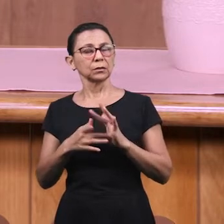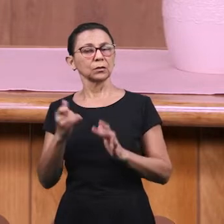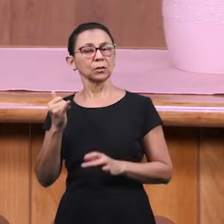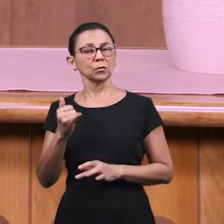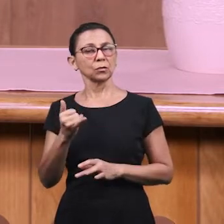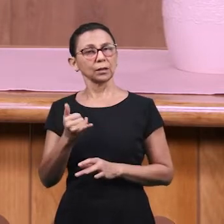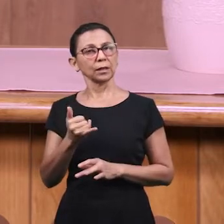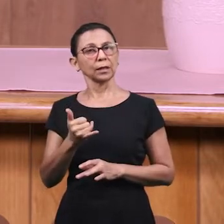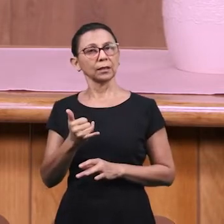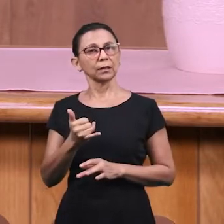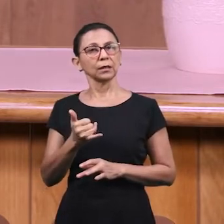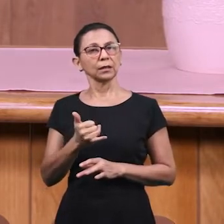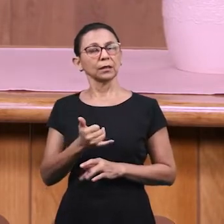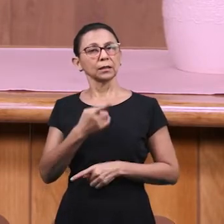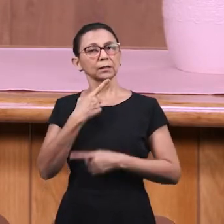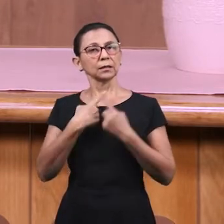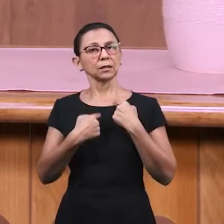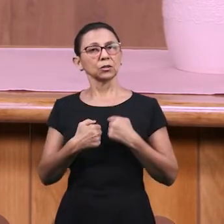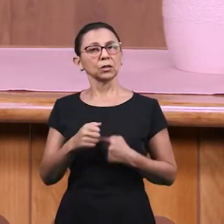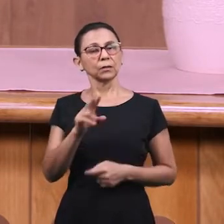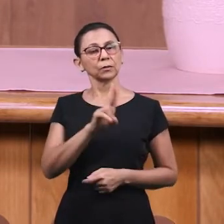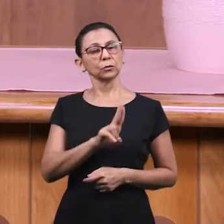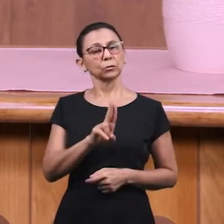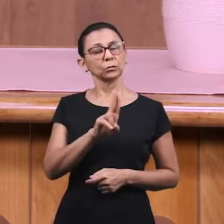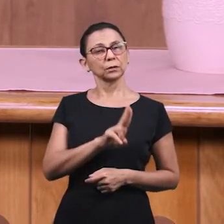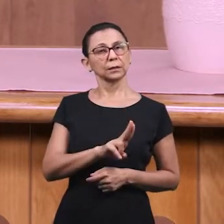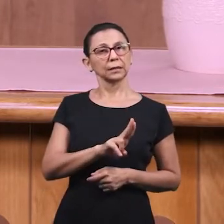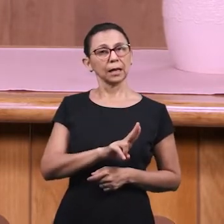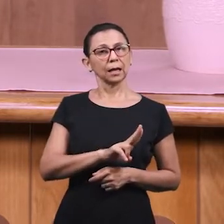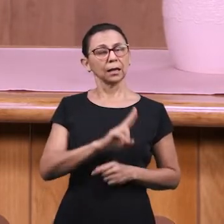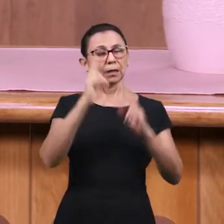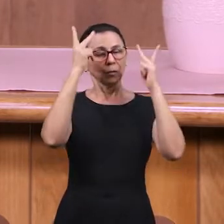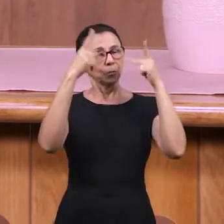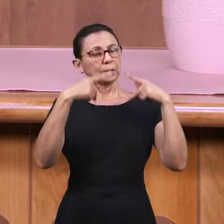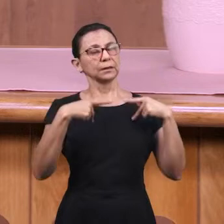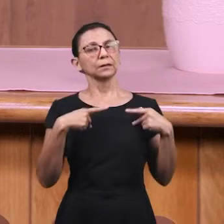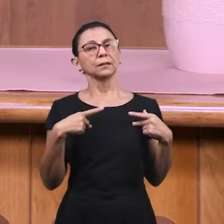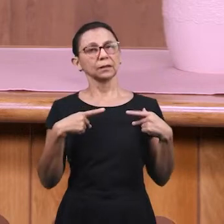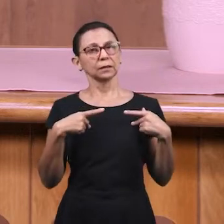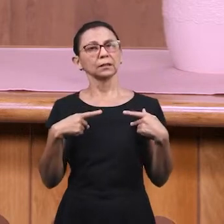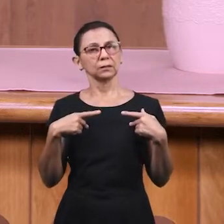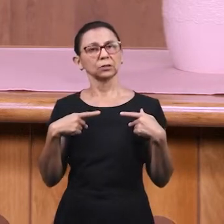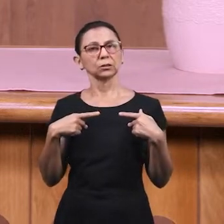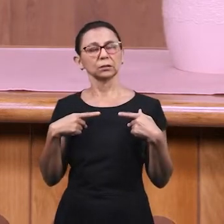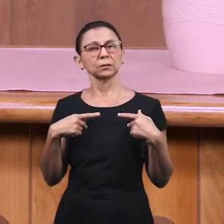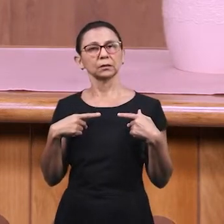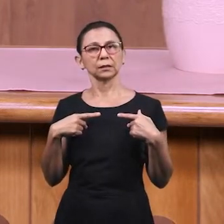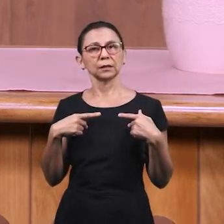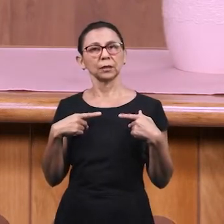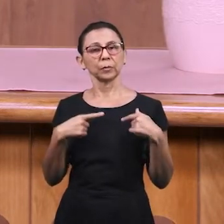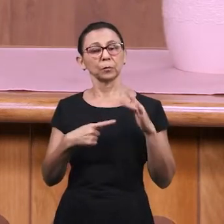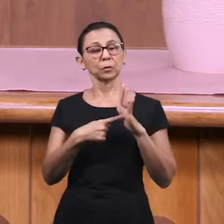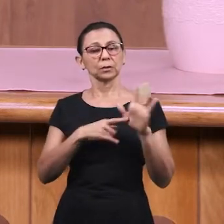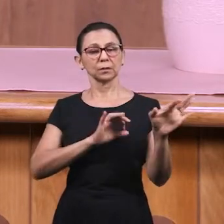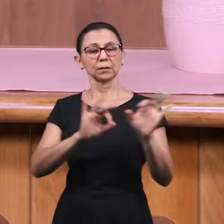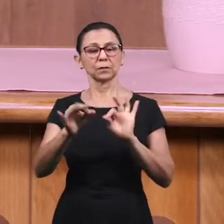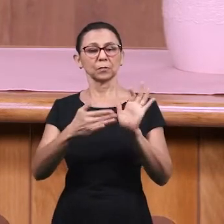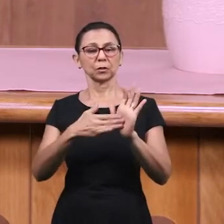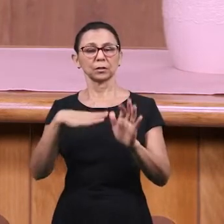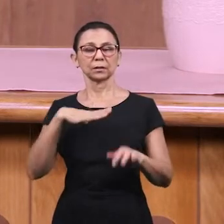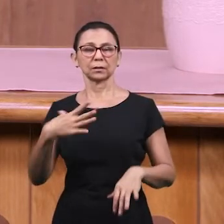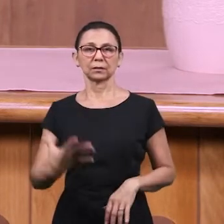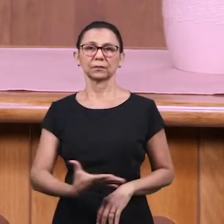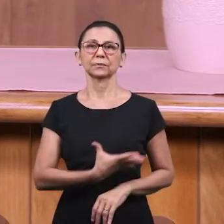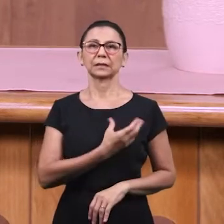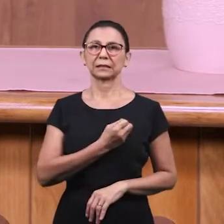буду использовать человека, сотворенного из праха земного. Он мог использовать и ангелов для совершения работы. Нет,